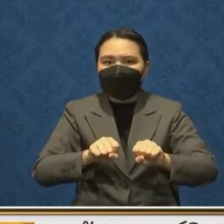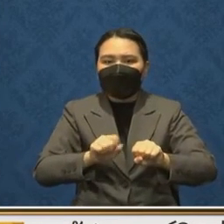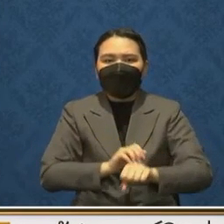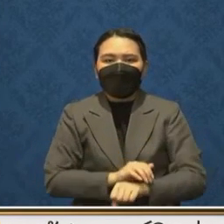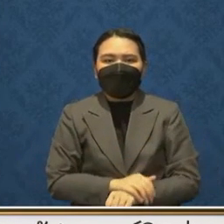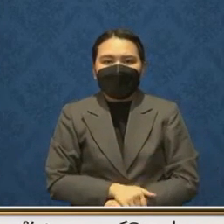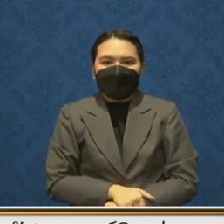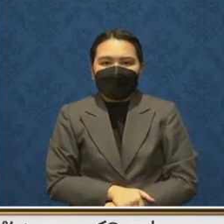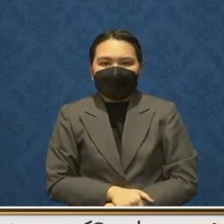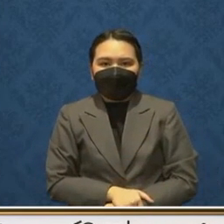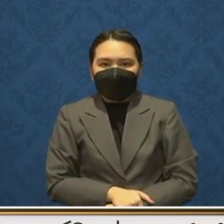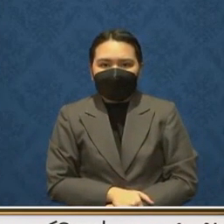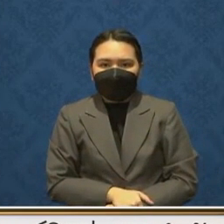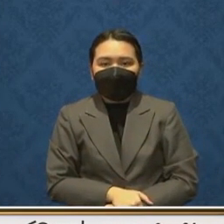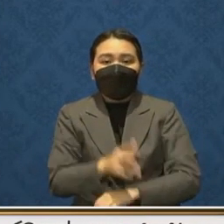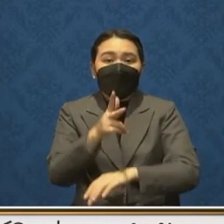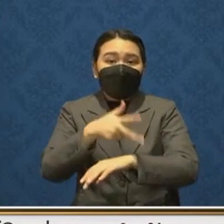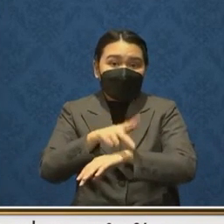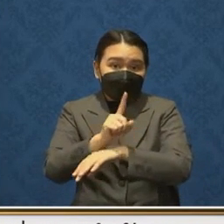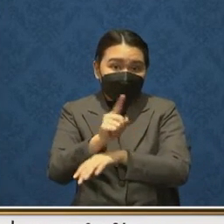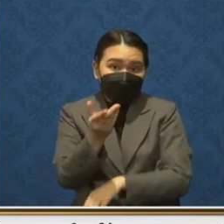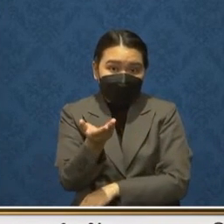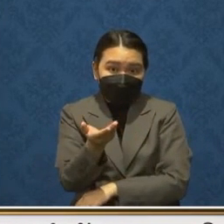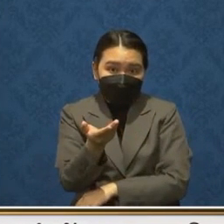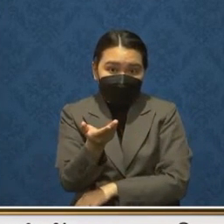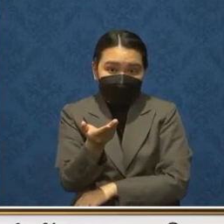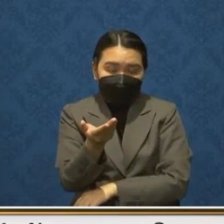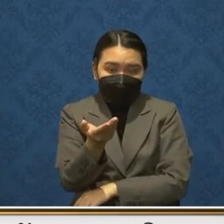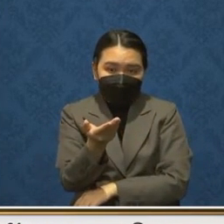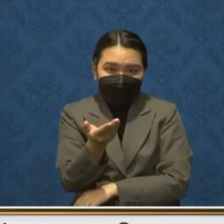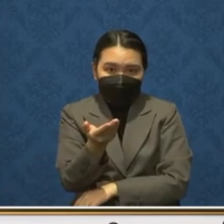ท่านประทานครั ผมเลยรกศิตอาร์ดีพล